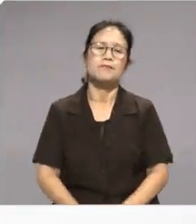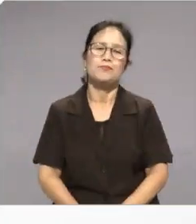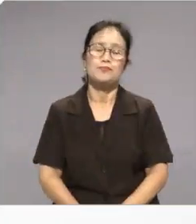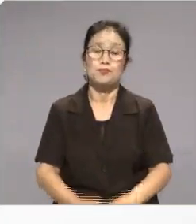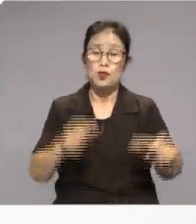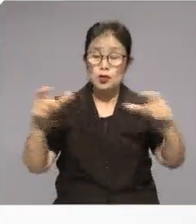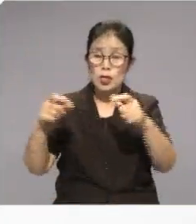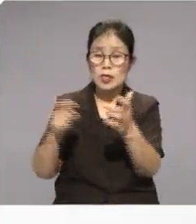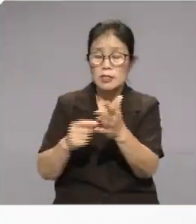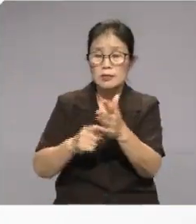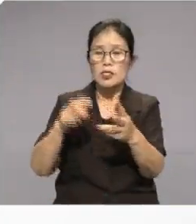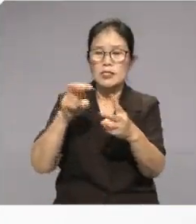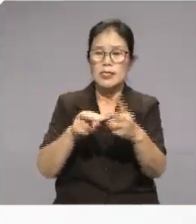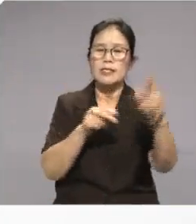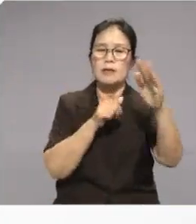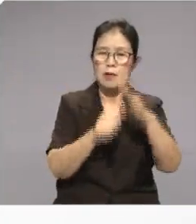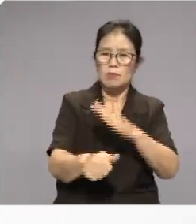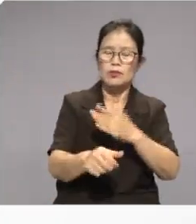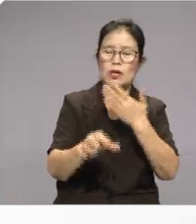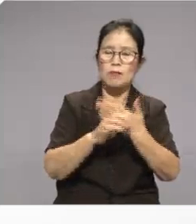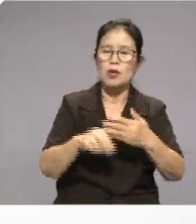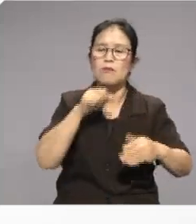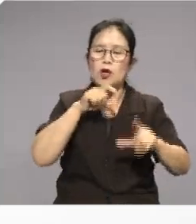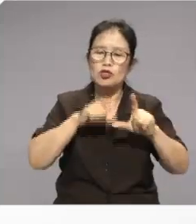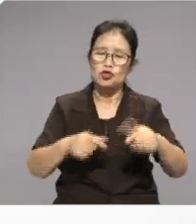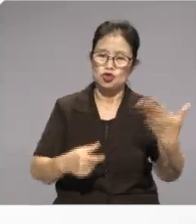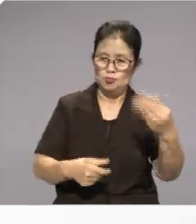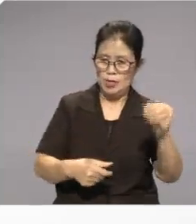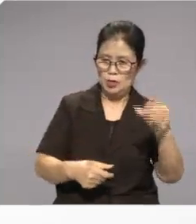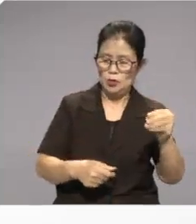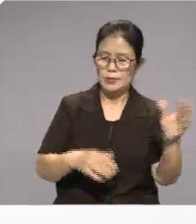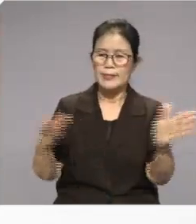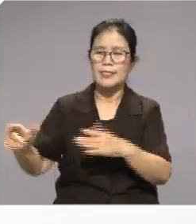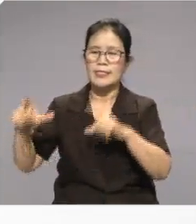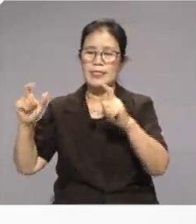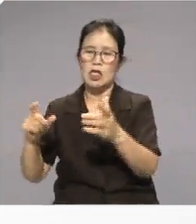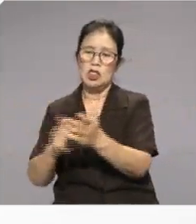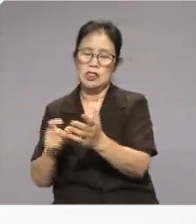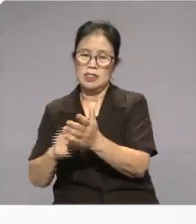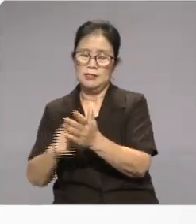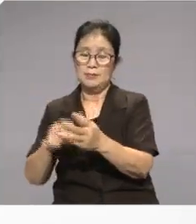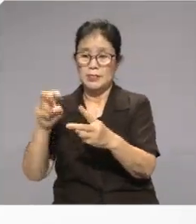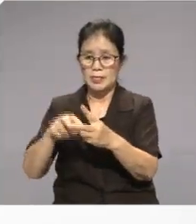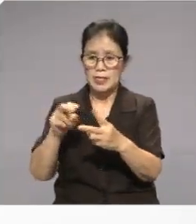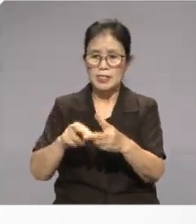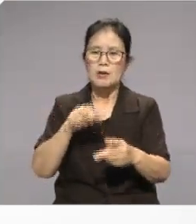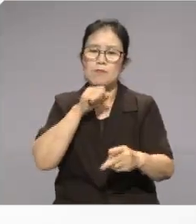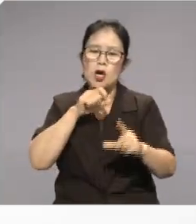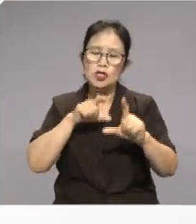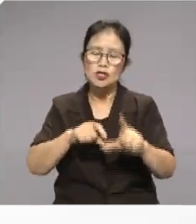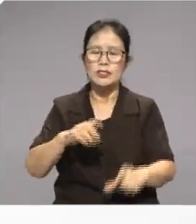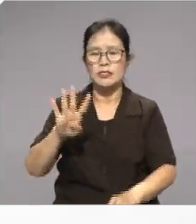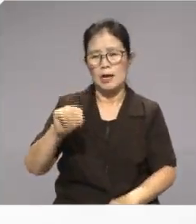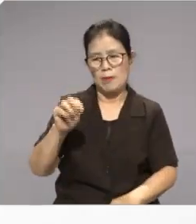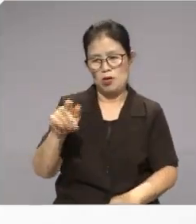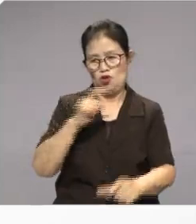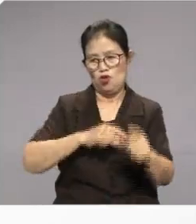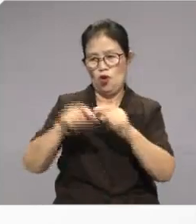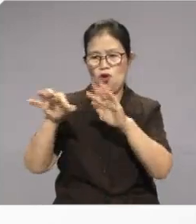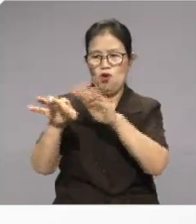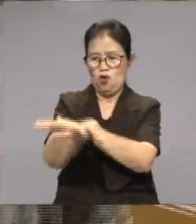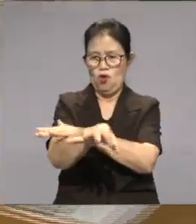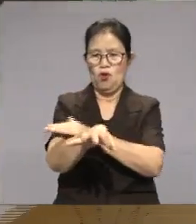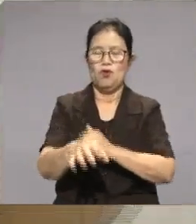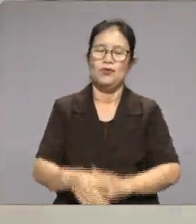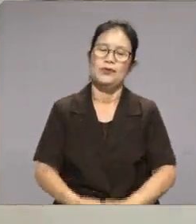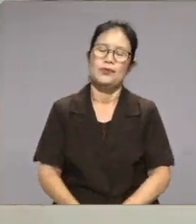권역 응급의료센터에 방문했을 때는 평균 9만 원을 지역 응급 의료 센터에서는 평균 4만 원 정도를 더